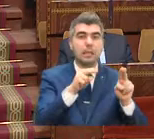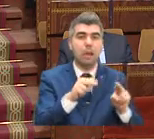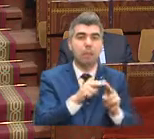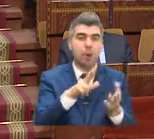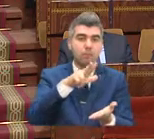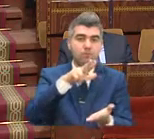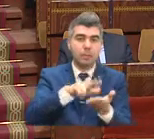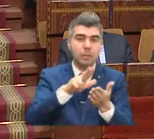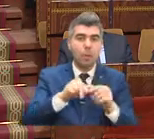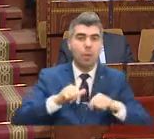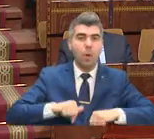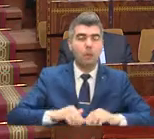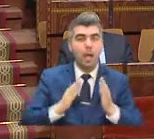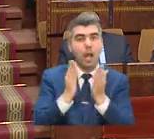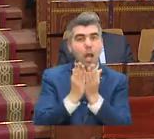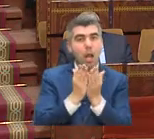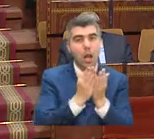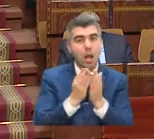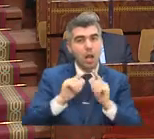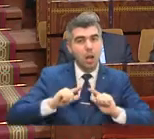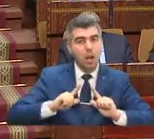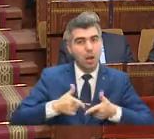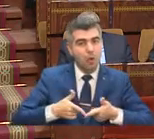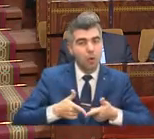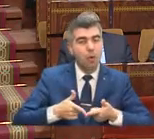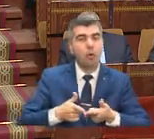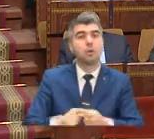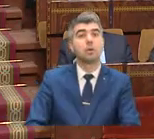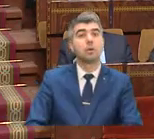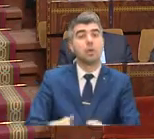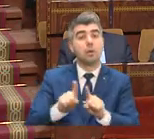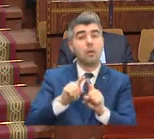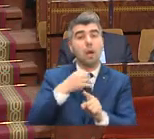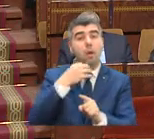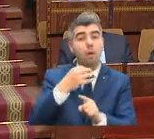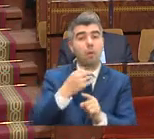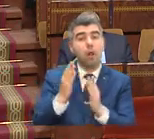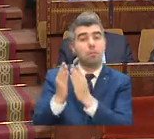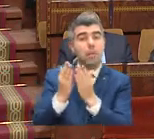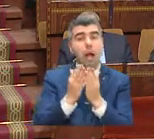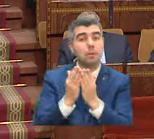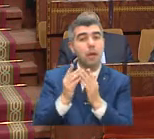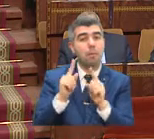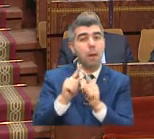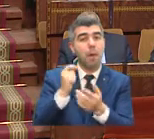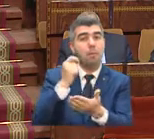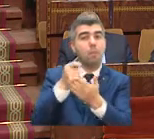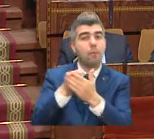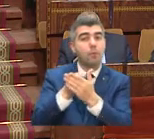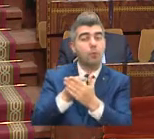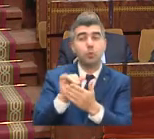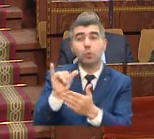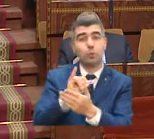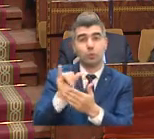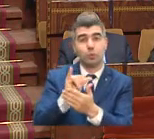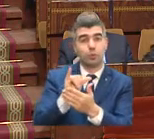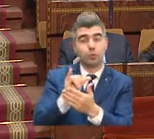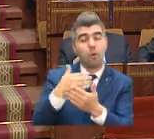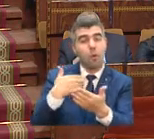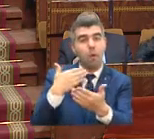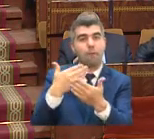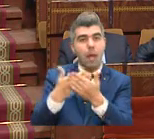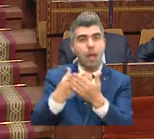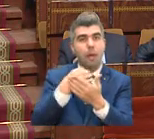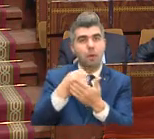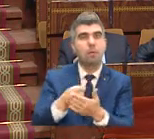قبل وزاره التربيه الوطنيه كيفاش يمكن لينا نتكلموا على القطاع الخاص يعني يستقطب هاد الفاعلين. اخيرا السيد الوزير كنعتقد